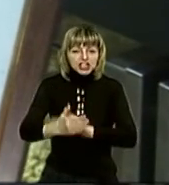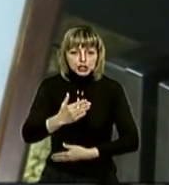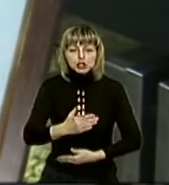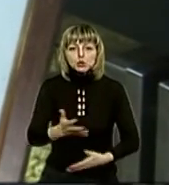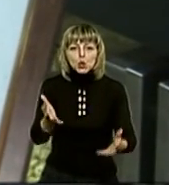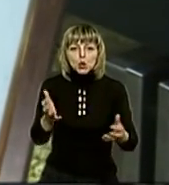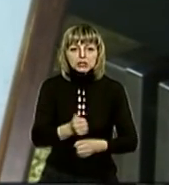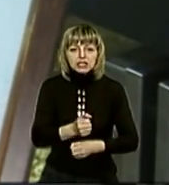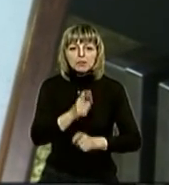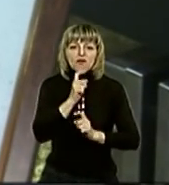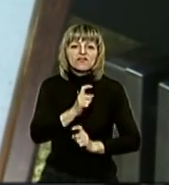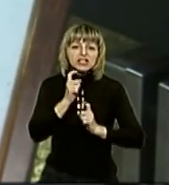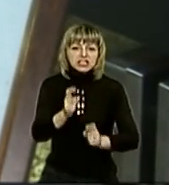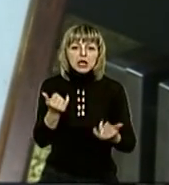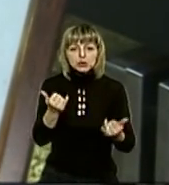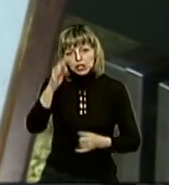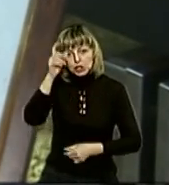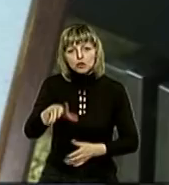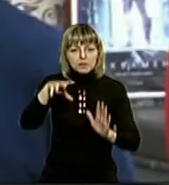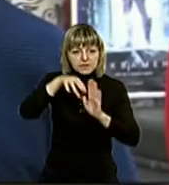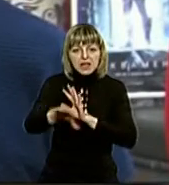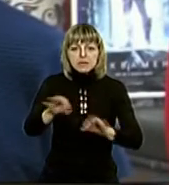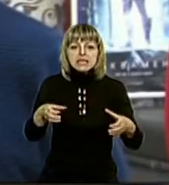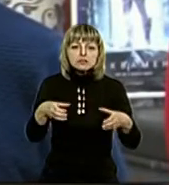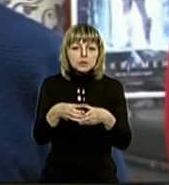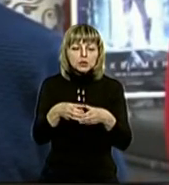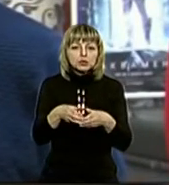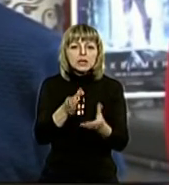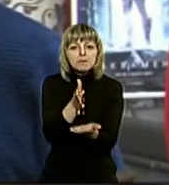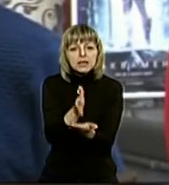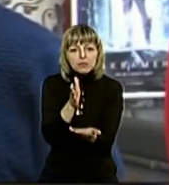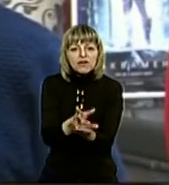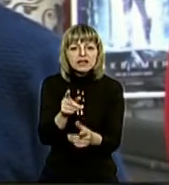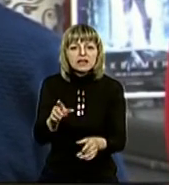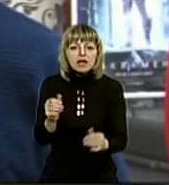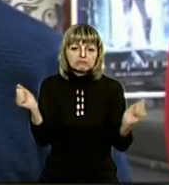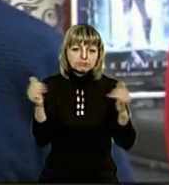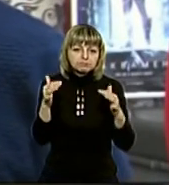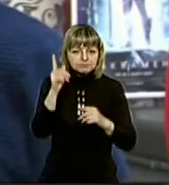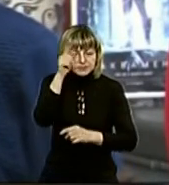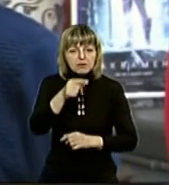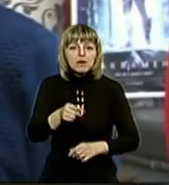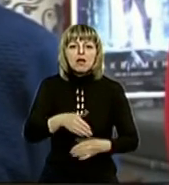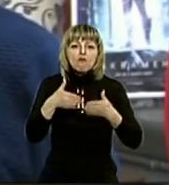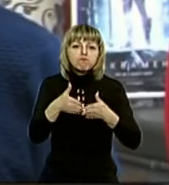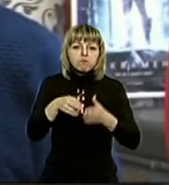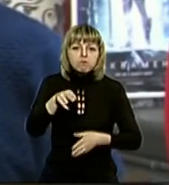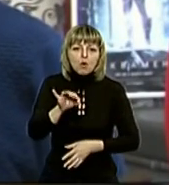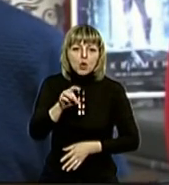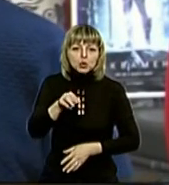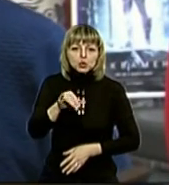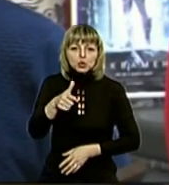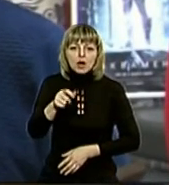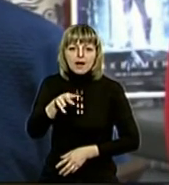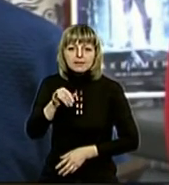інвалідністю отримав відзнаку. Нині хлопець у складі збірної України перебуває на зборах в Португалії, розповідає його